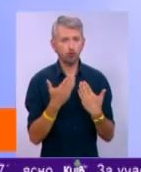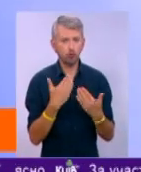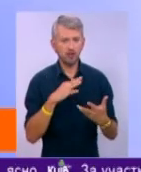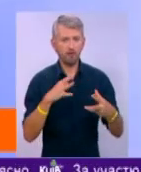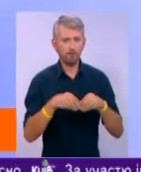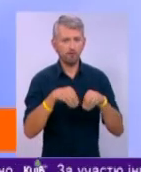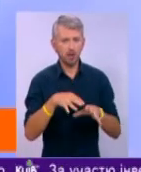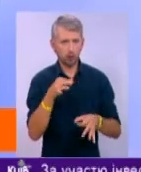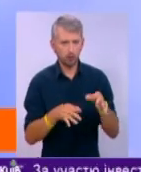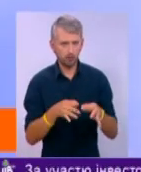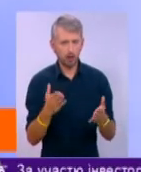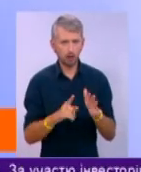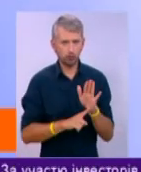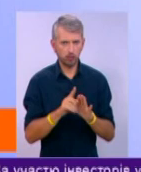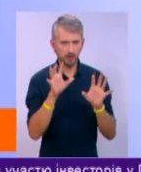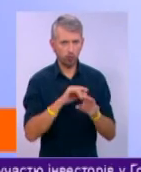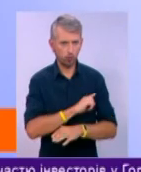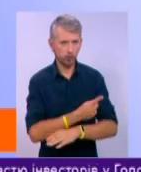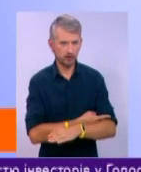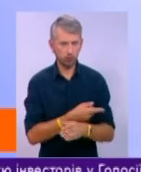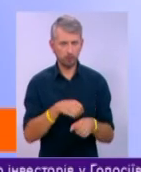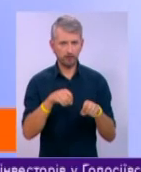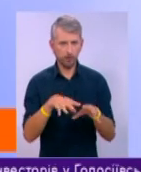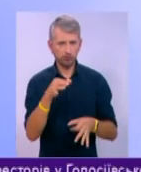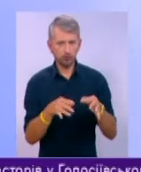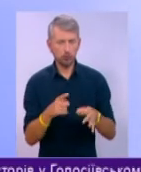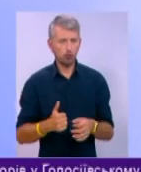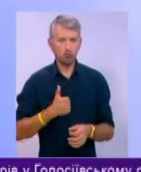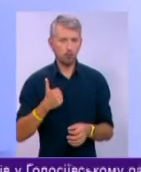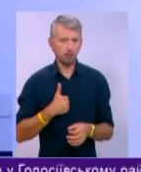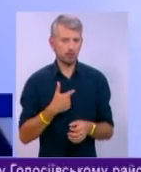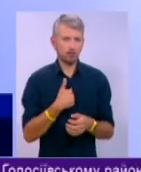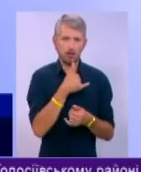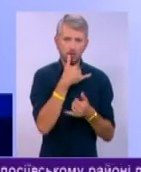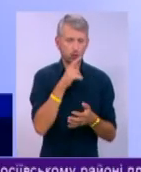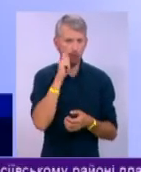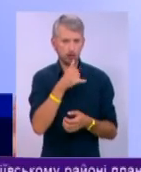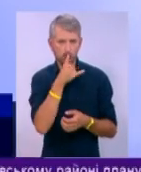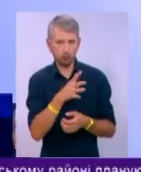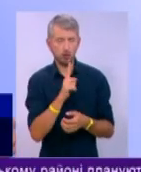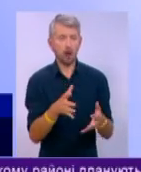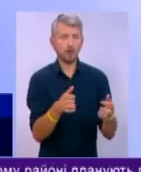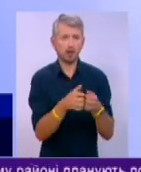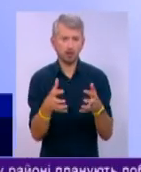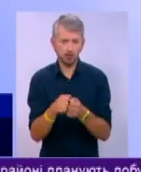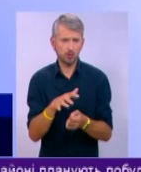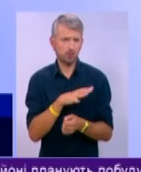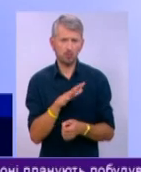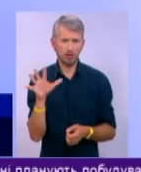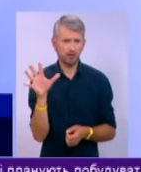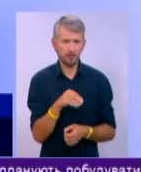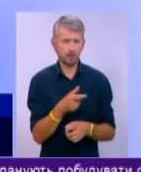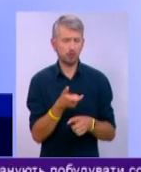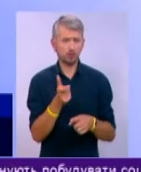вироків, які вступили в законну силу, вироків судів, тут похвастатись ні я не можу, ні Україна. А затримання ми були всі дуже